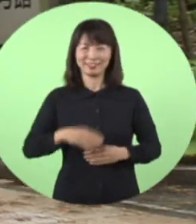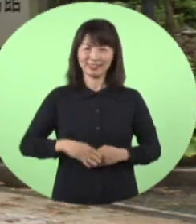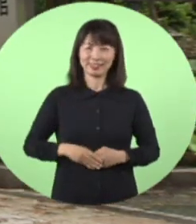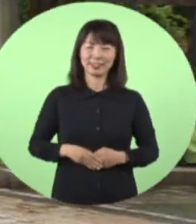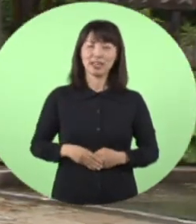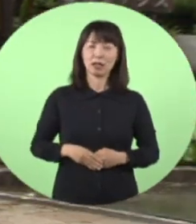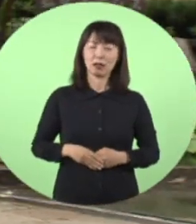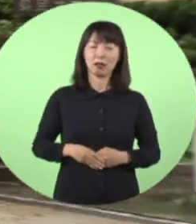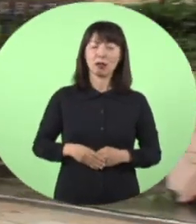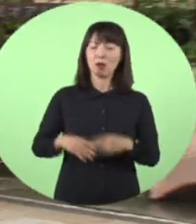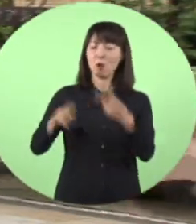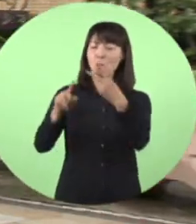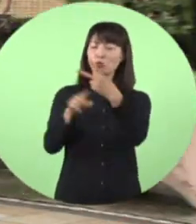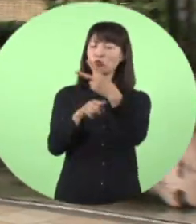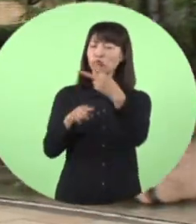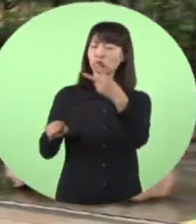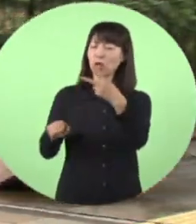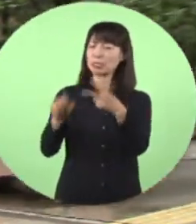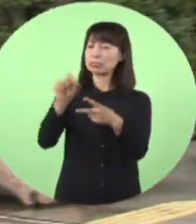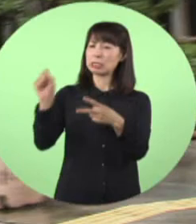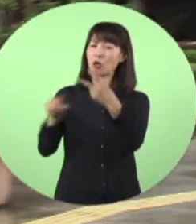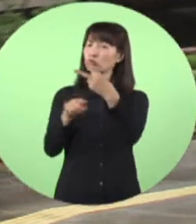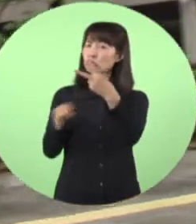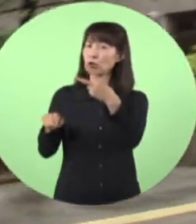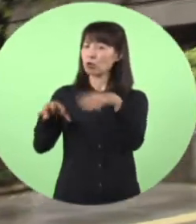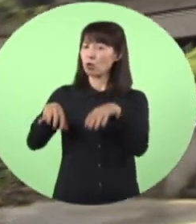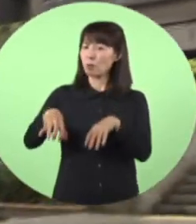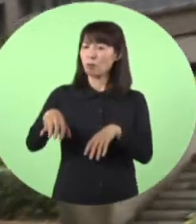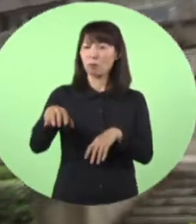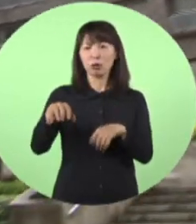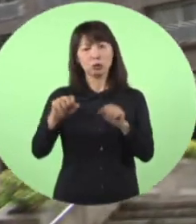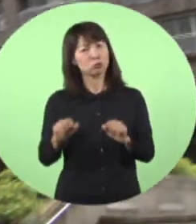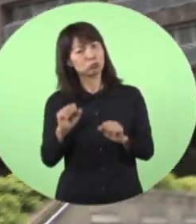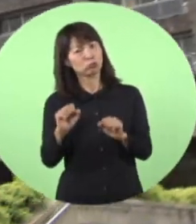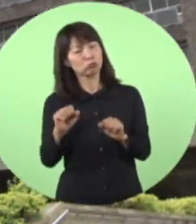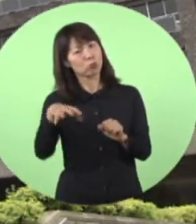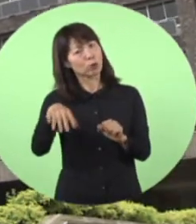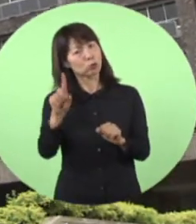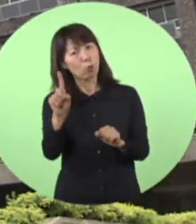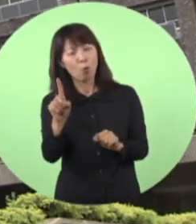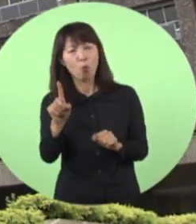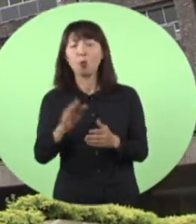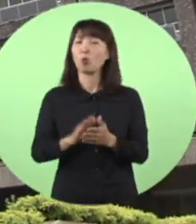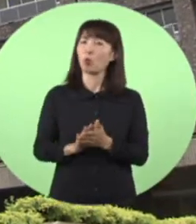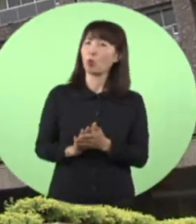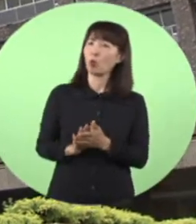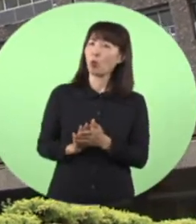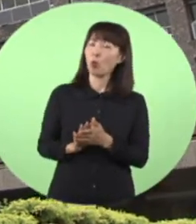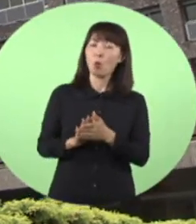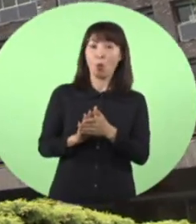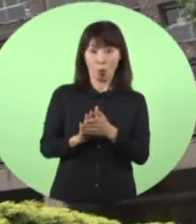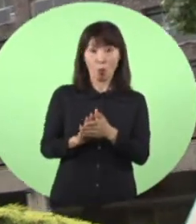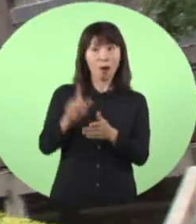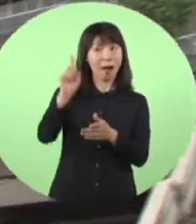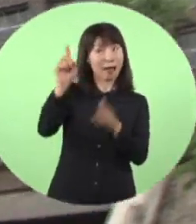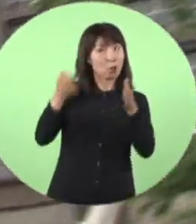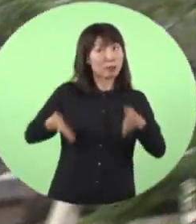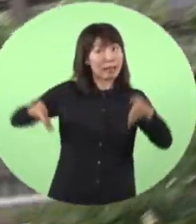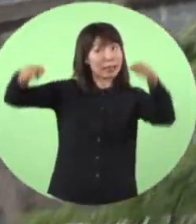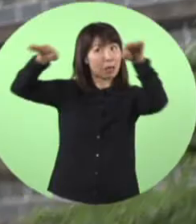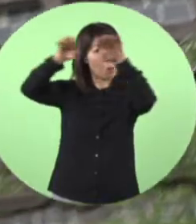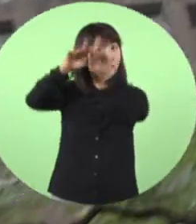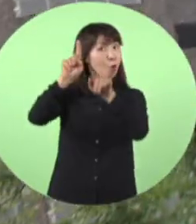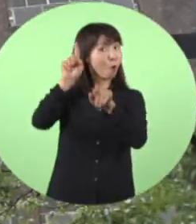彼女たちはどこにいるんでしょうか。 広報課だからこの建物かな。 おいしい。 ああの上だ。